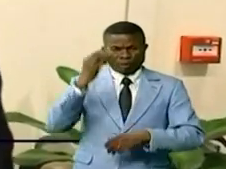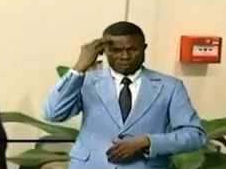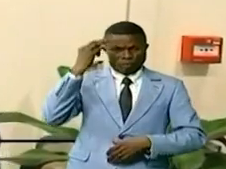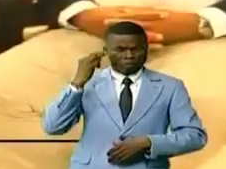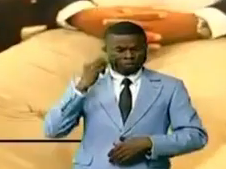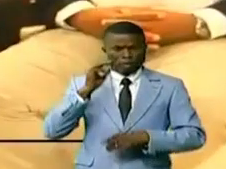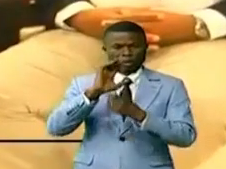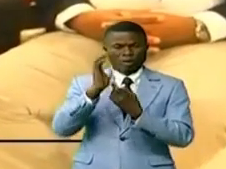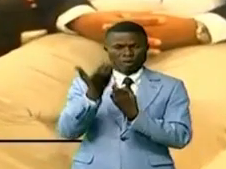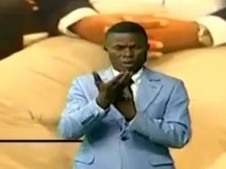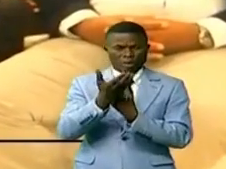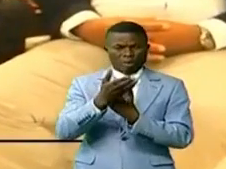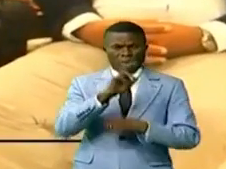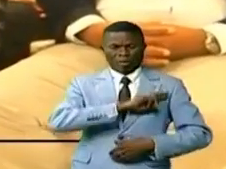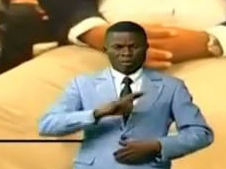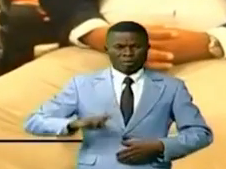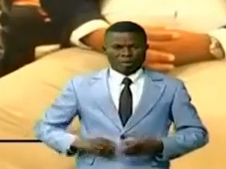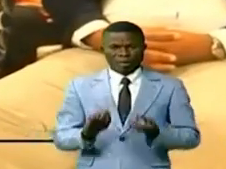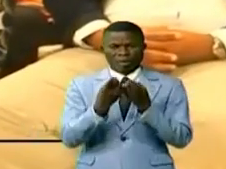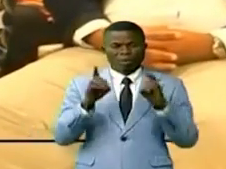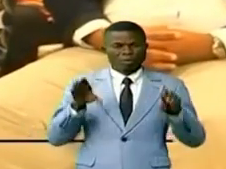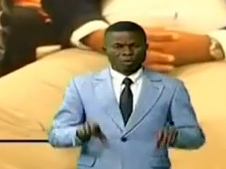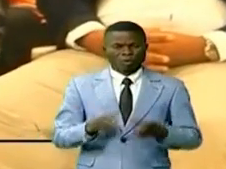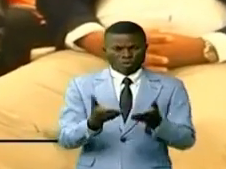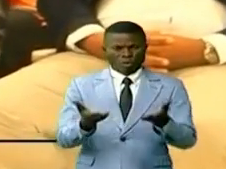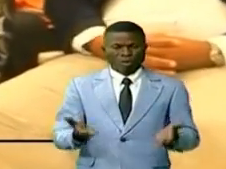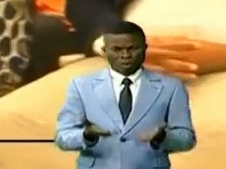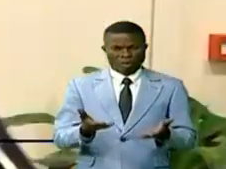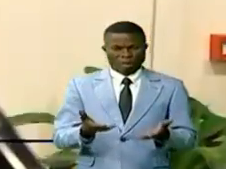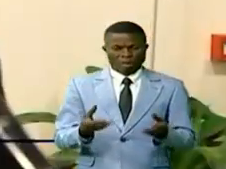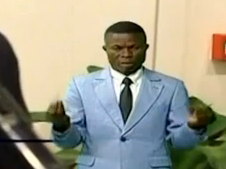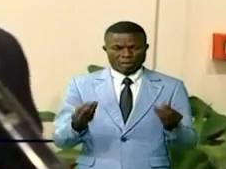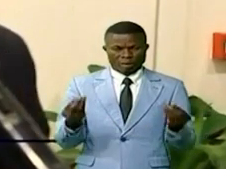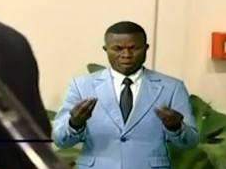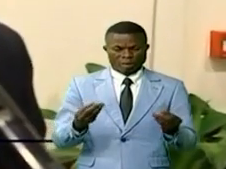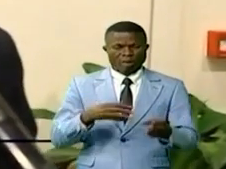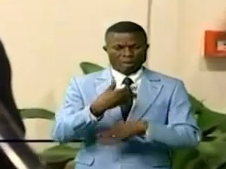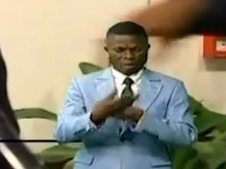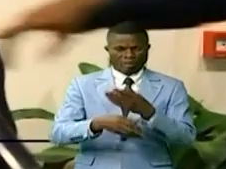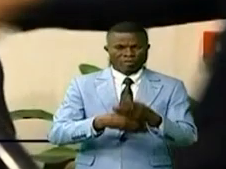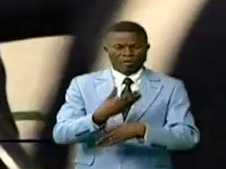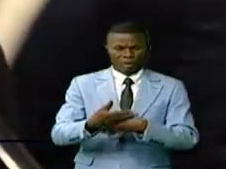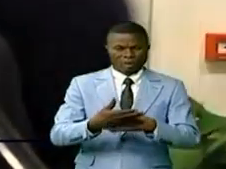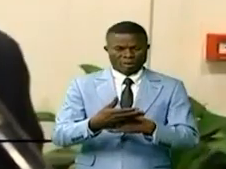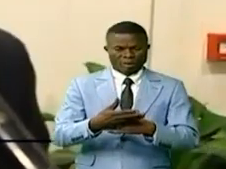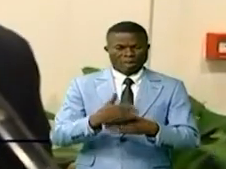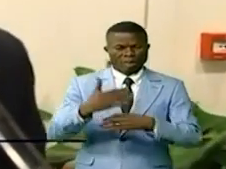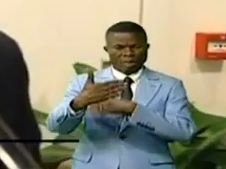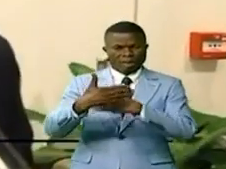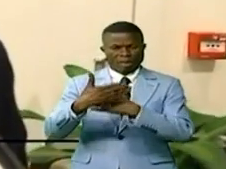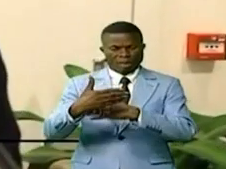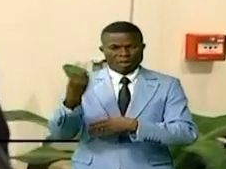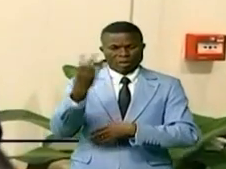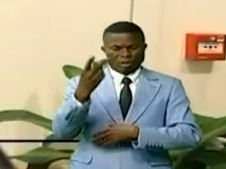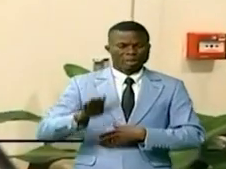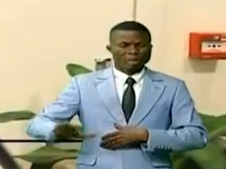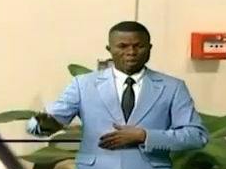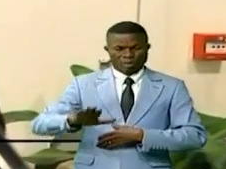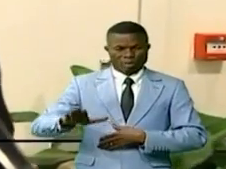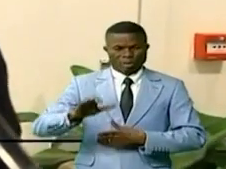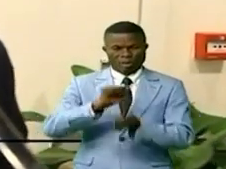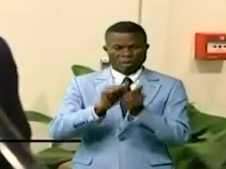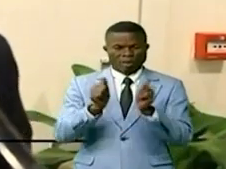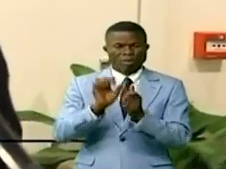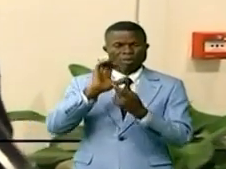de la Culture de la République démocratique du Congo afin de réaliser l'approchement de nos deux pays, surtout dans le domaine